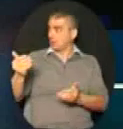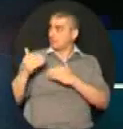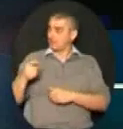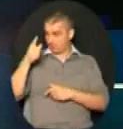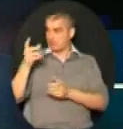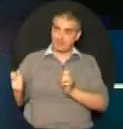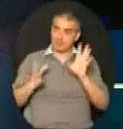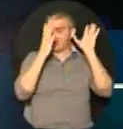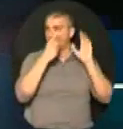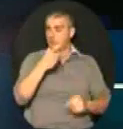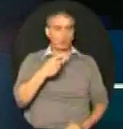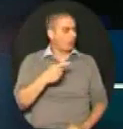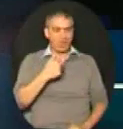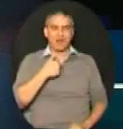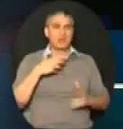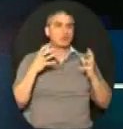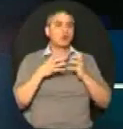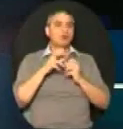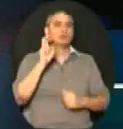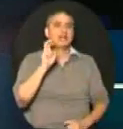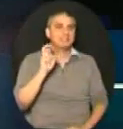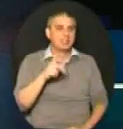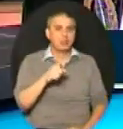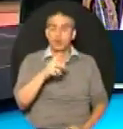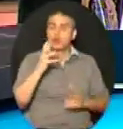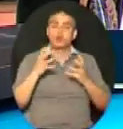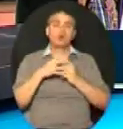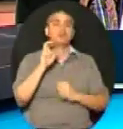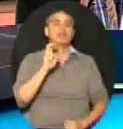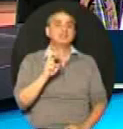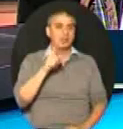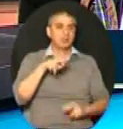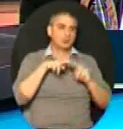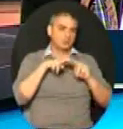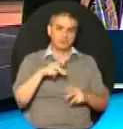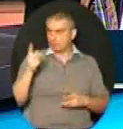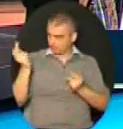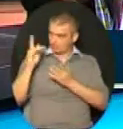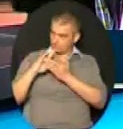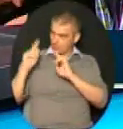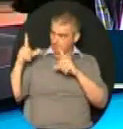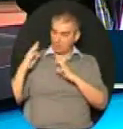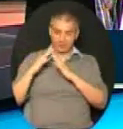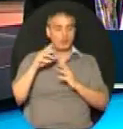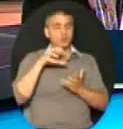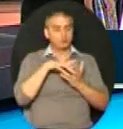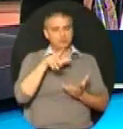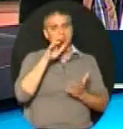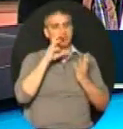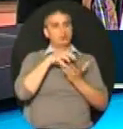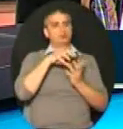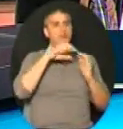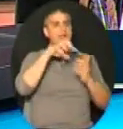לאזרחיה. אתם תעיפו אותם לכל הרוחות. גוש עציון, גוש עציון, אתם תוציאו אותם משם ותגידו להם, תחפשו לכם מקום אחר לגור בו. גוש עציון ומגושי